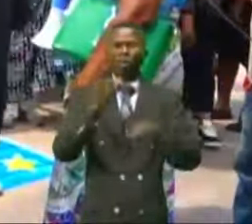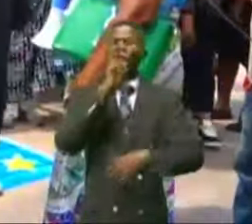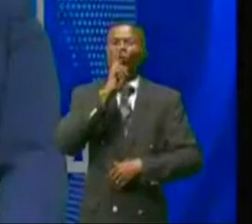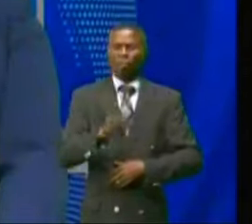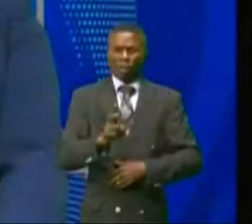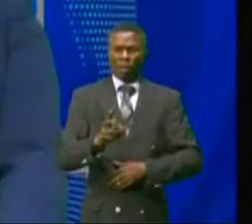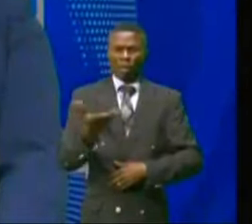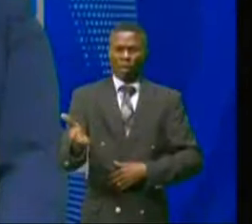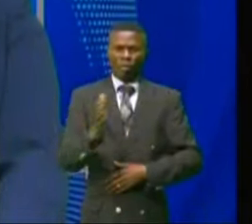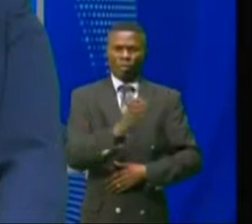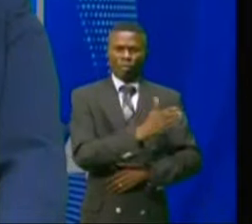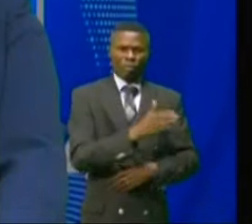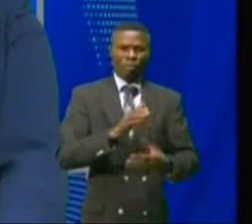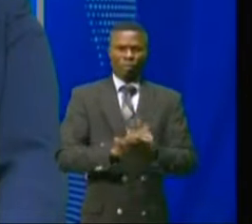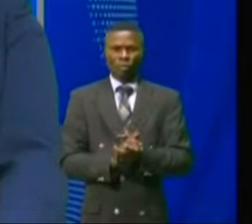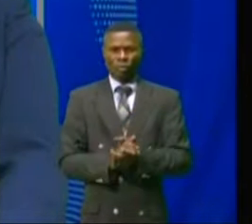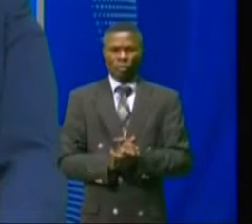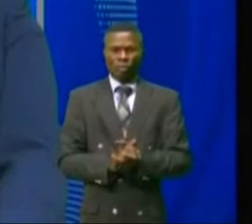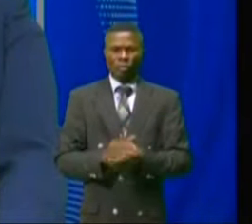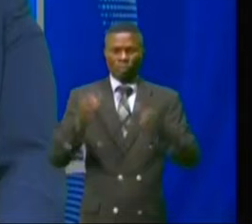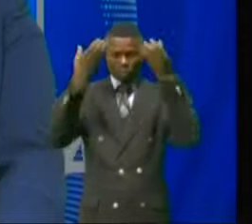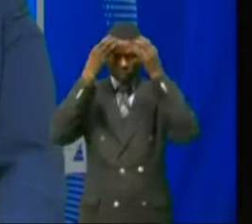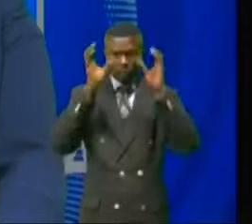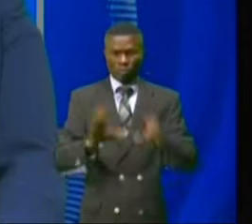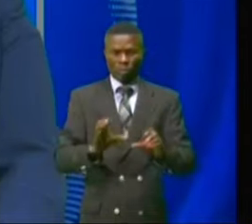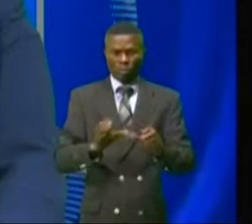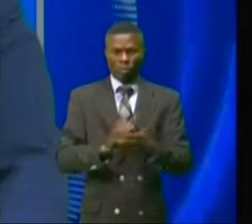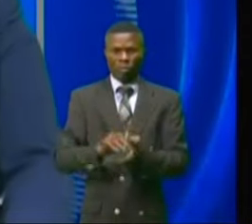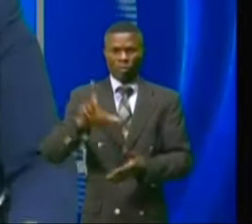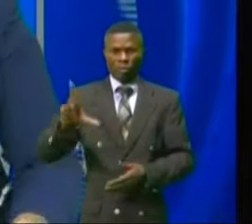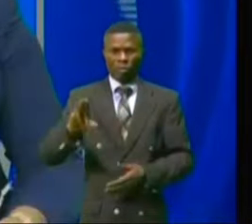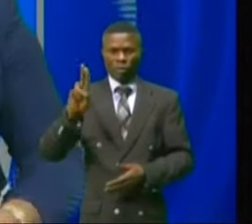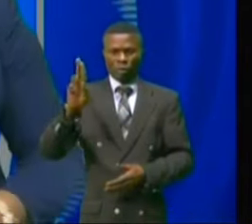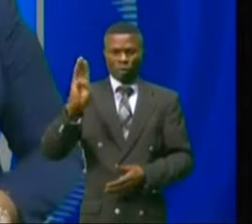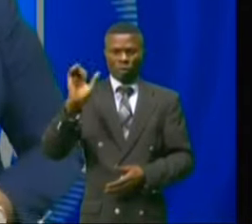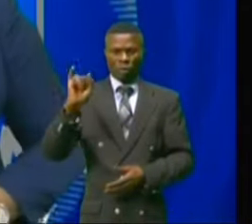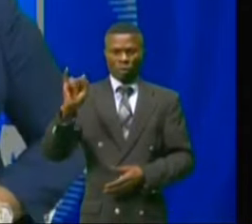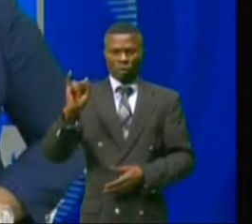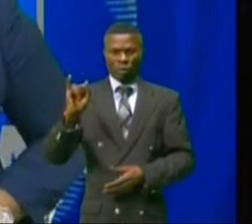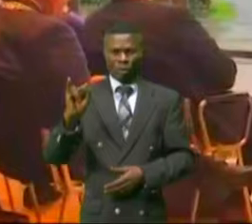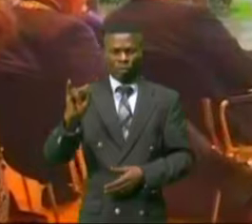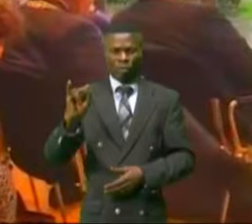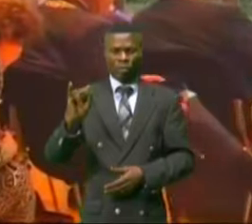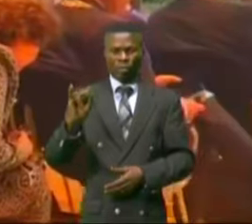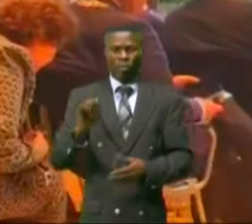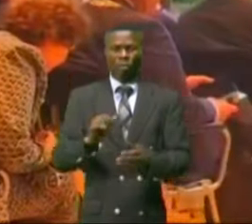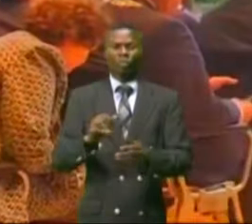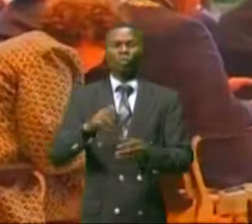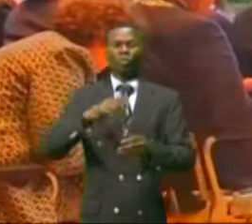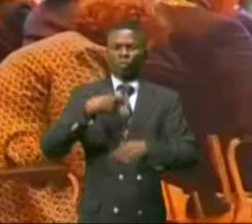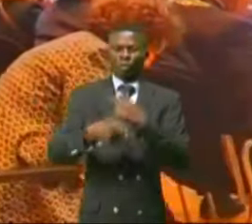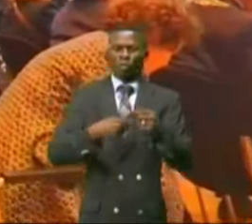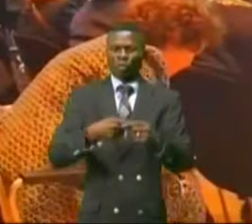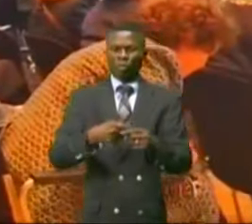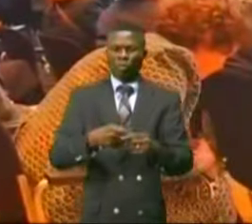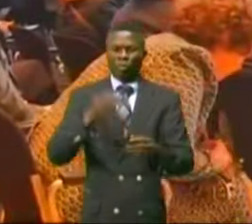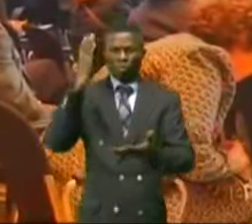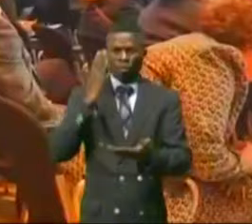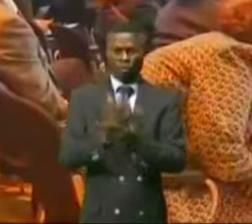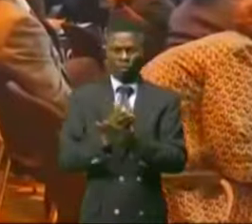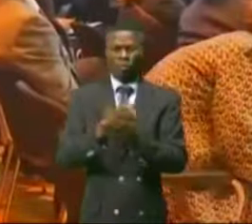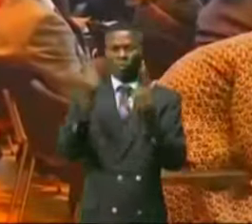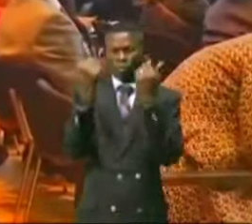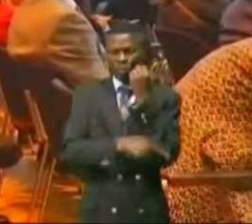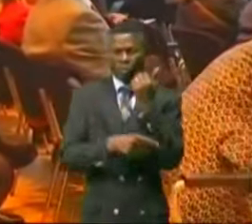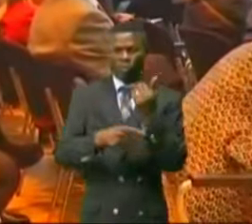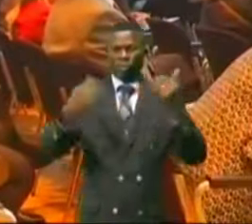paix. La convention de Ljubljana, signée en Slovénie, un jalon essentiel dans la lutte contre l'impunité